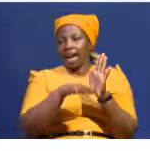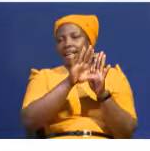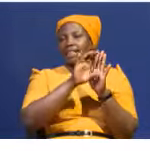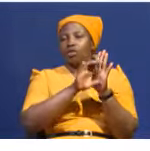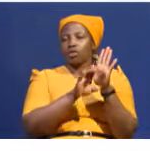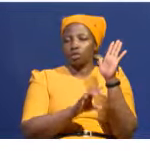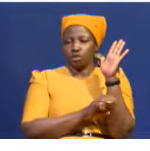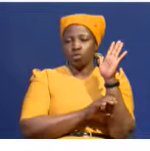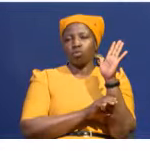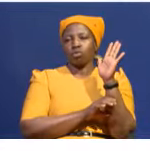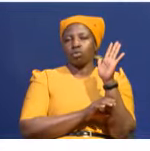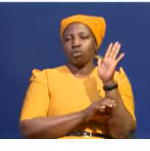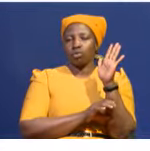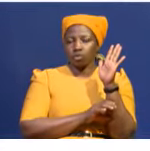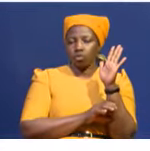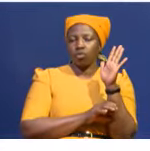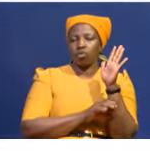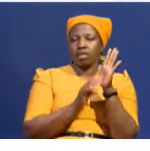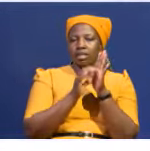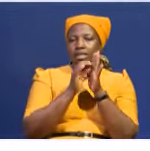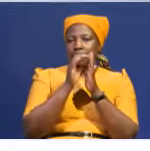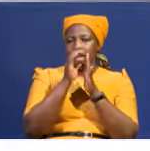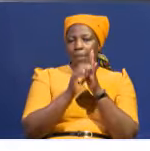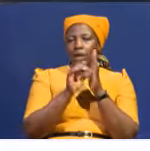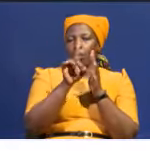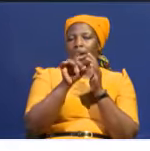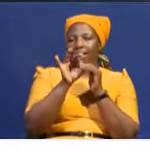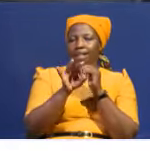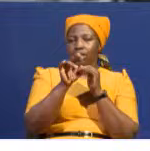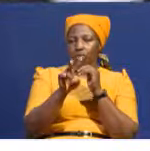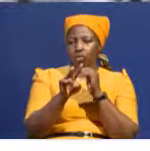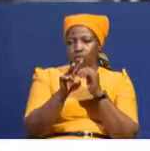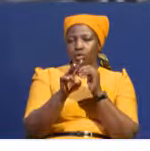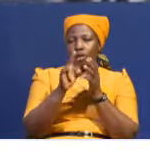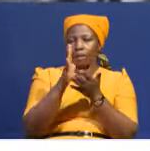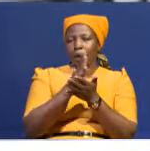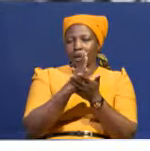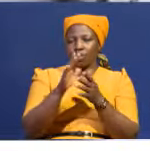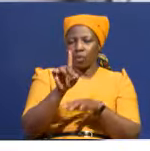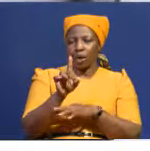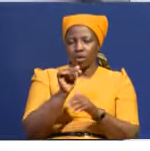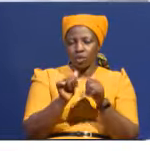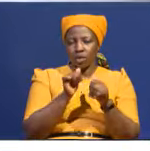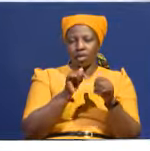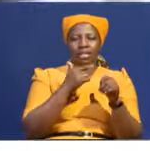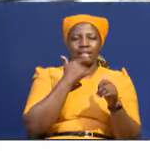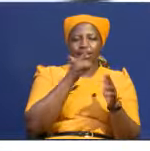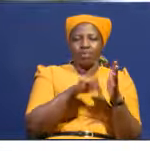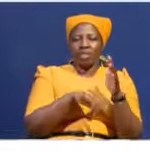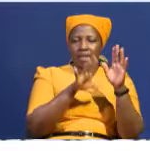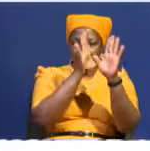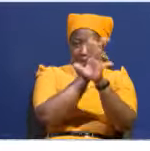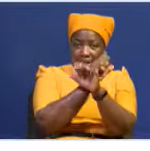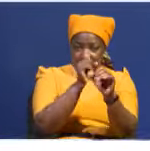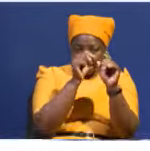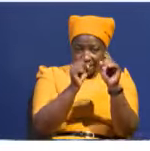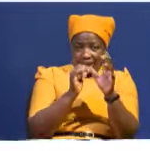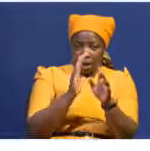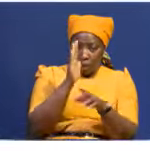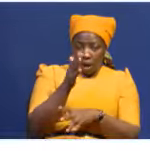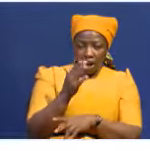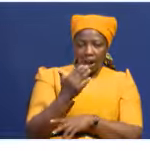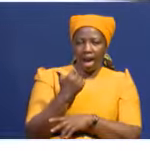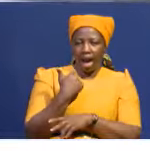katiba, kipengee ama kifungu cha 132 kipengee cha kwanza ambacho kinazungumza kwamba rais atachukua